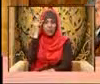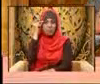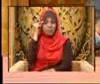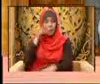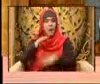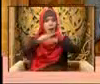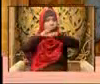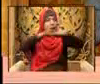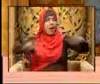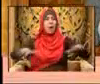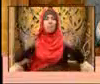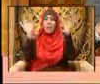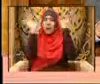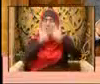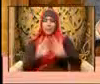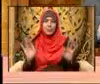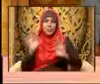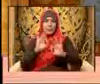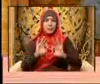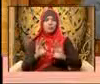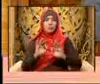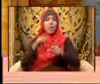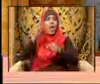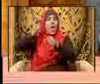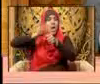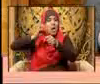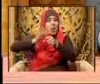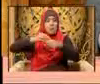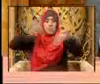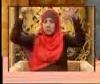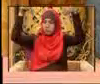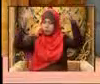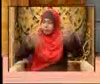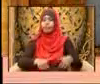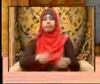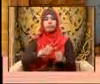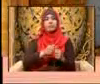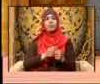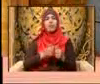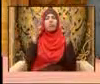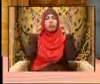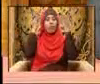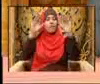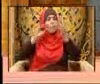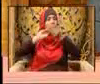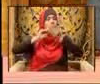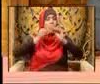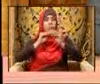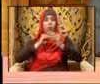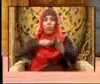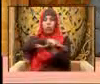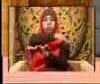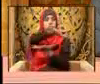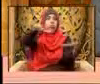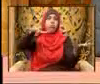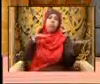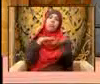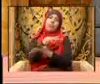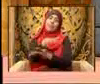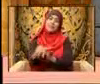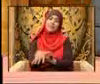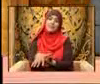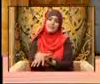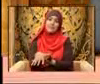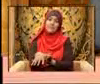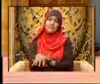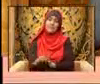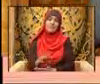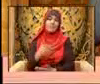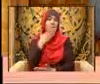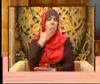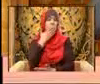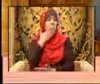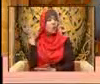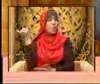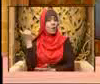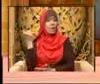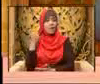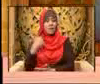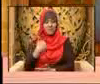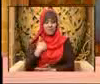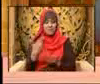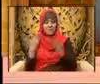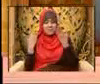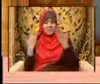الاستقرار الاقتصادي أو الاجتماعي أو الثقافي أو العلمي وما شابه ذلك. ولذلك